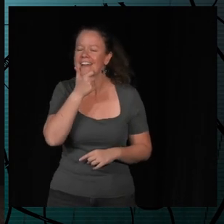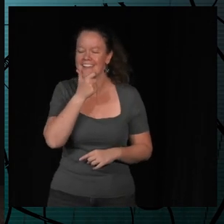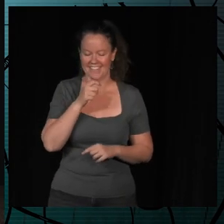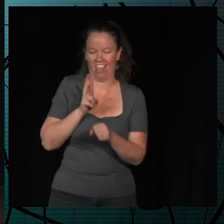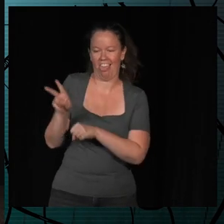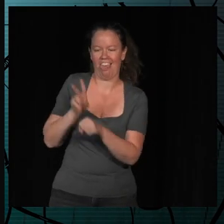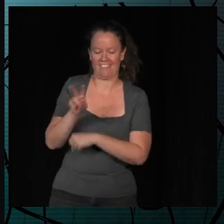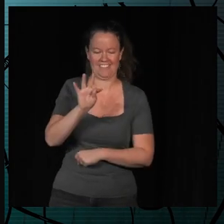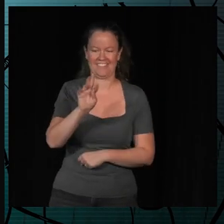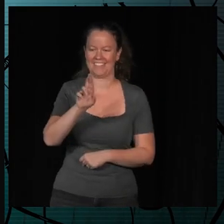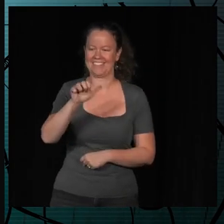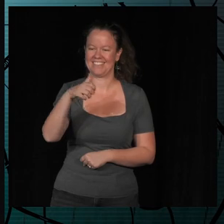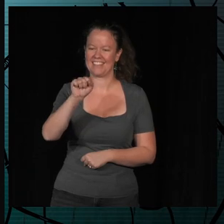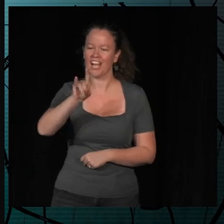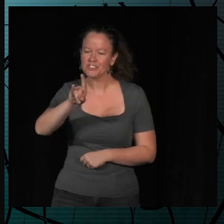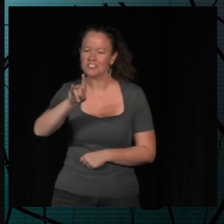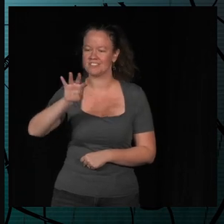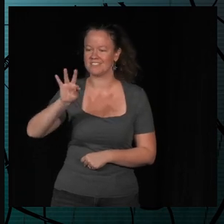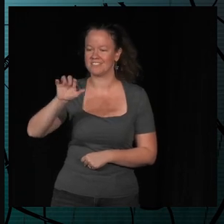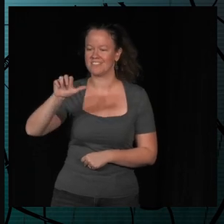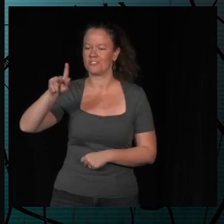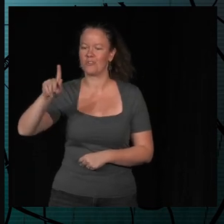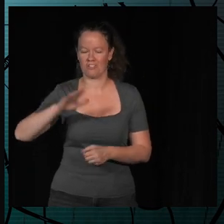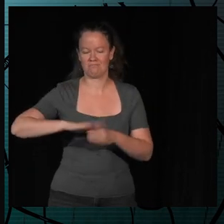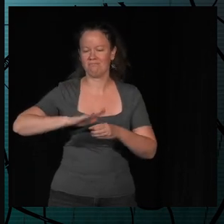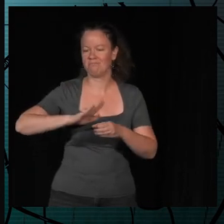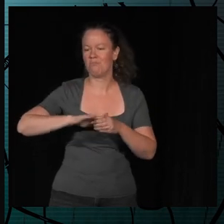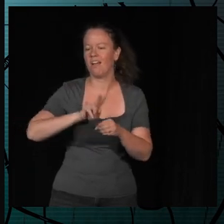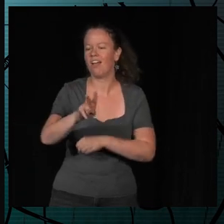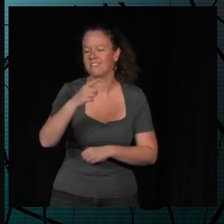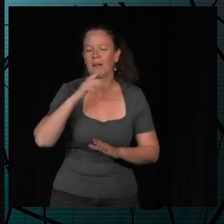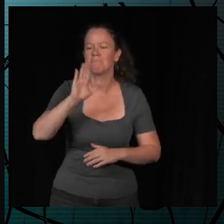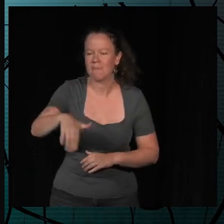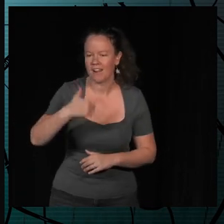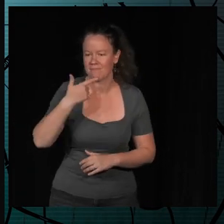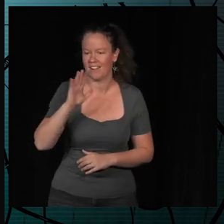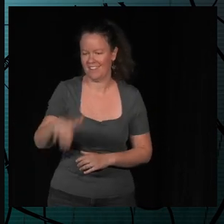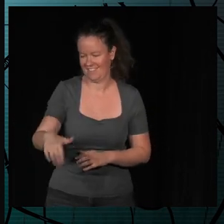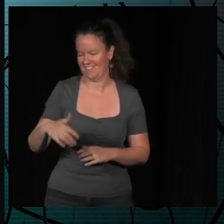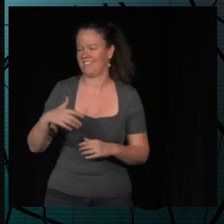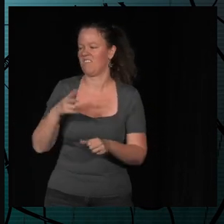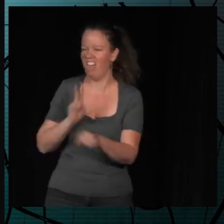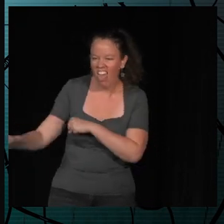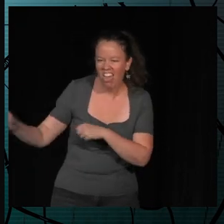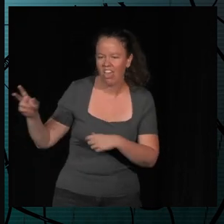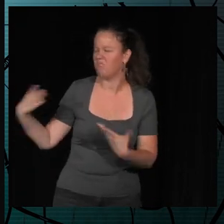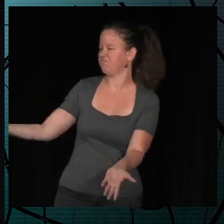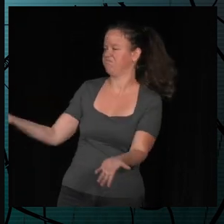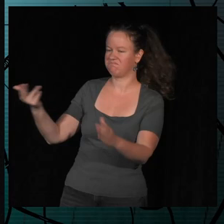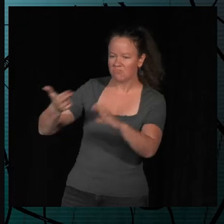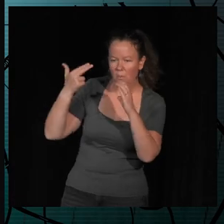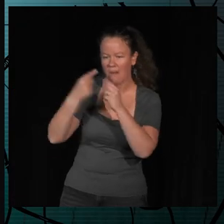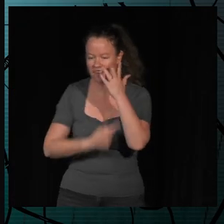compétence si vous connaissez pas cette façon de mal parler à tout le monde d'insulter les